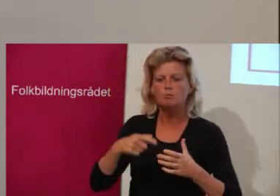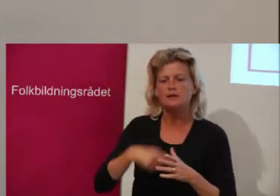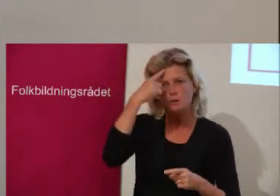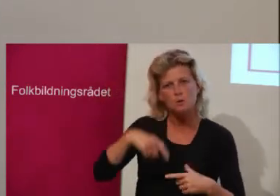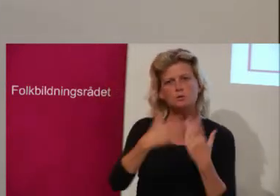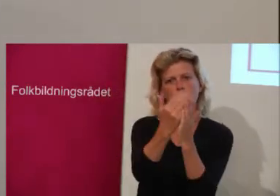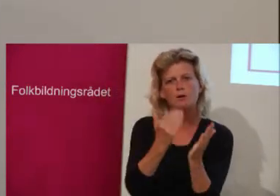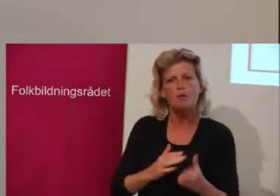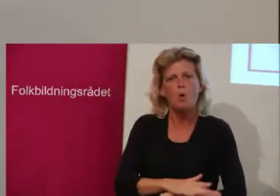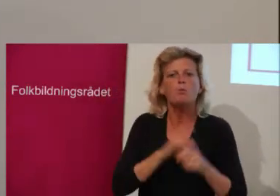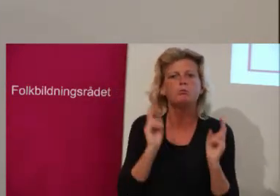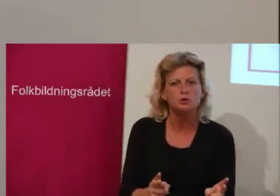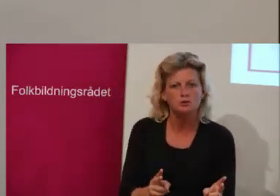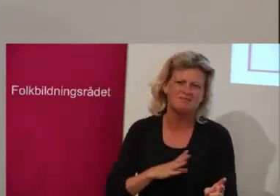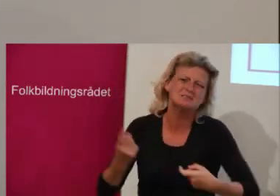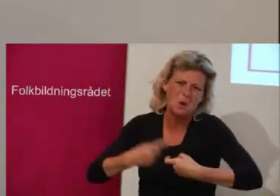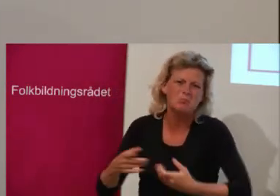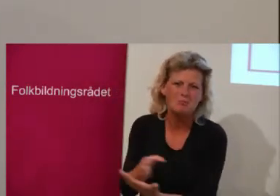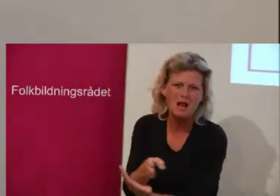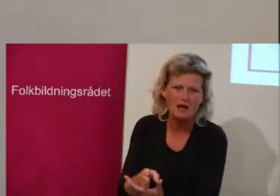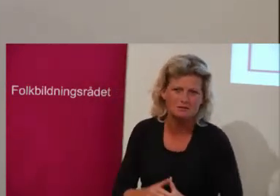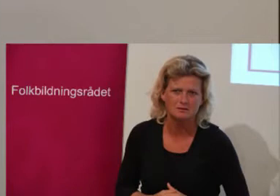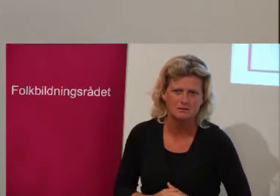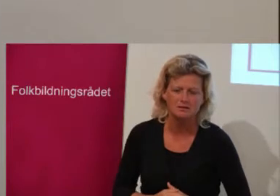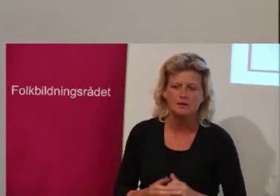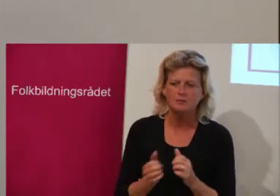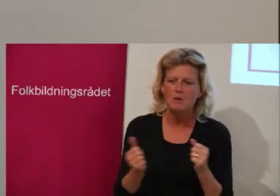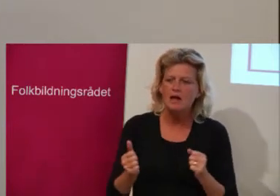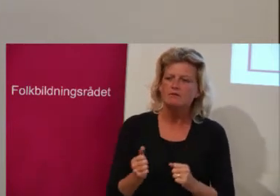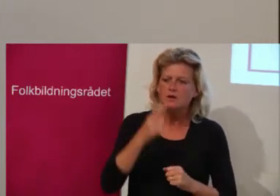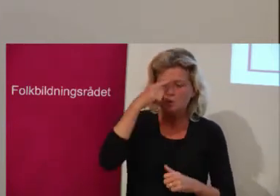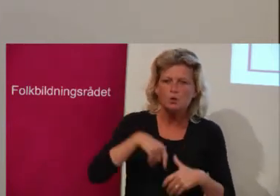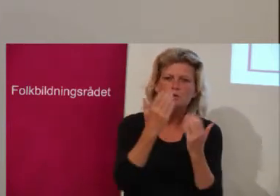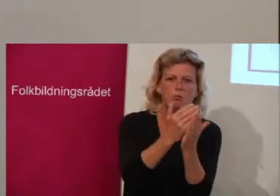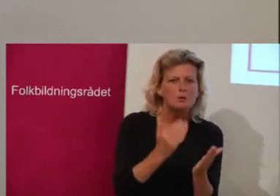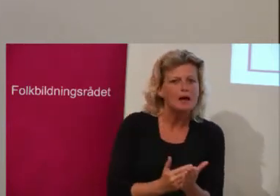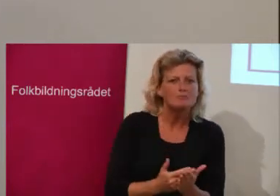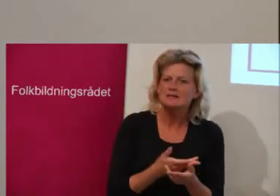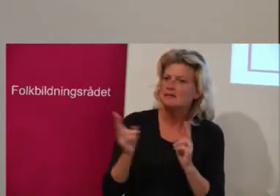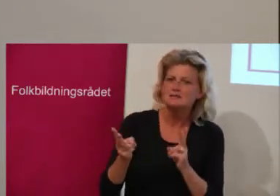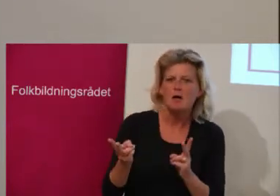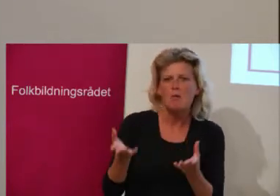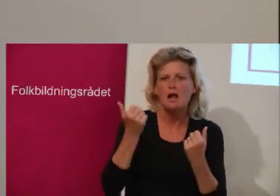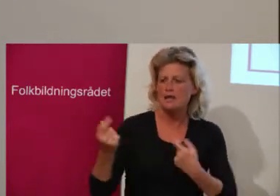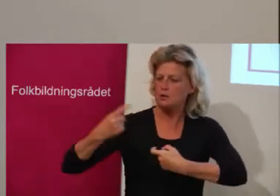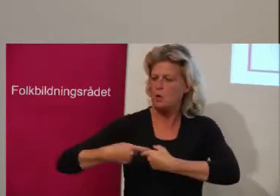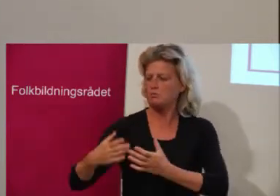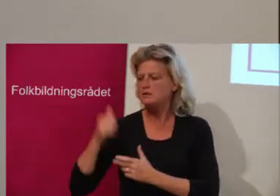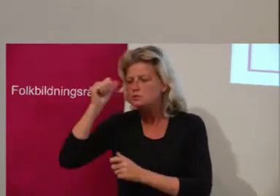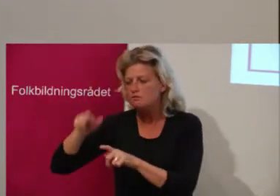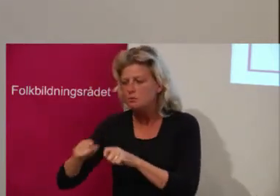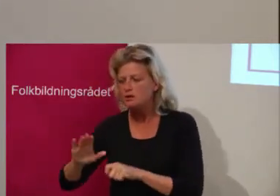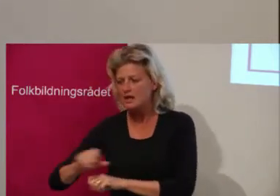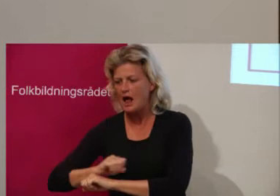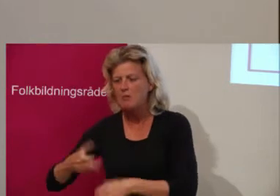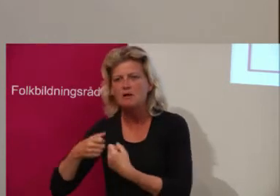sagt inte lika självklart i många fall kopplat till studieförbundets allmänna verksamhet. Och det kan också ofta vara